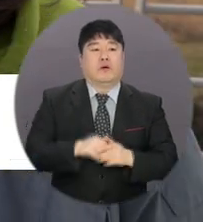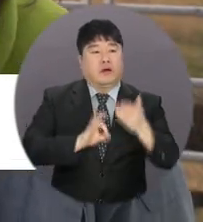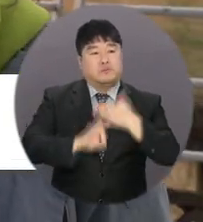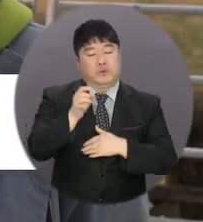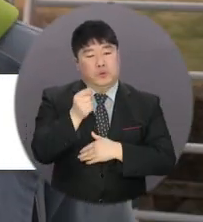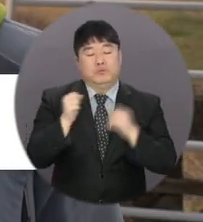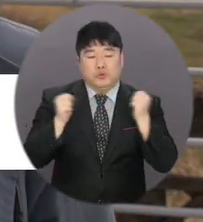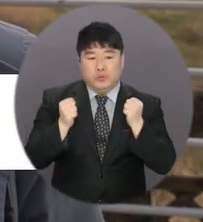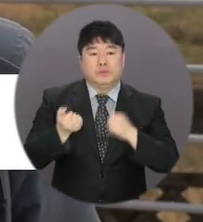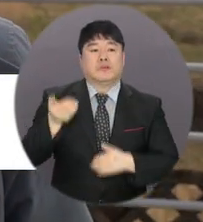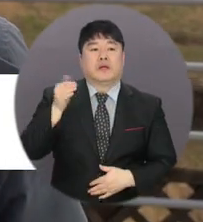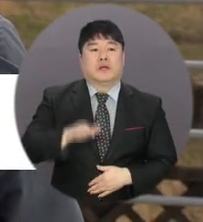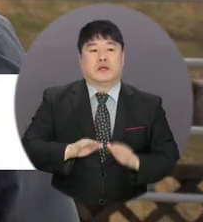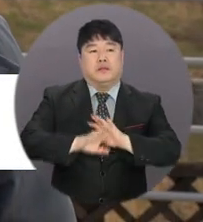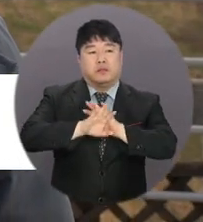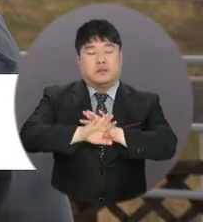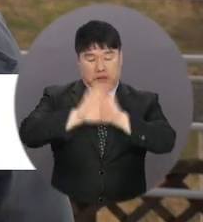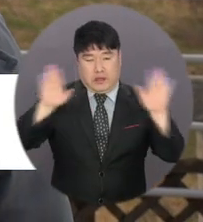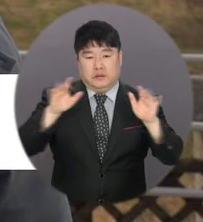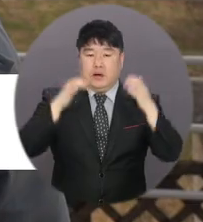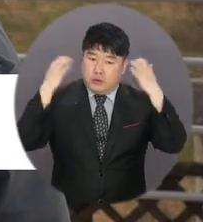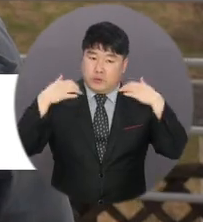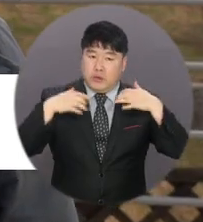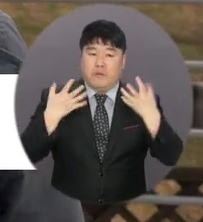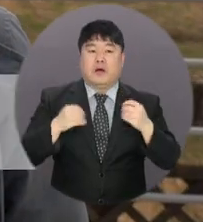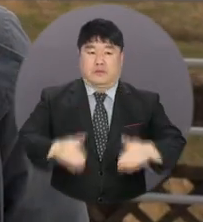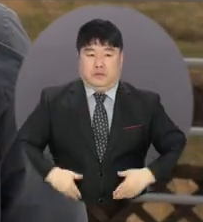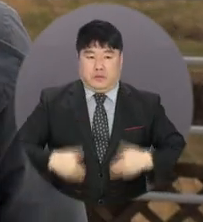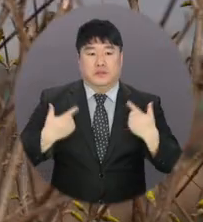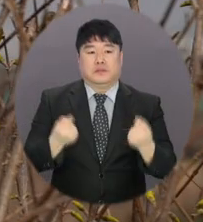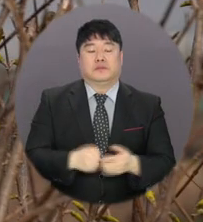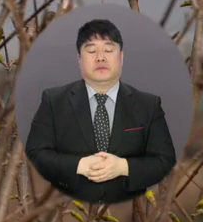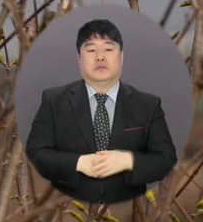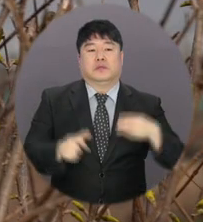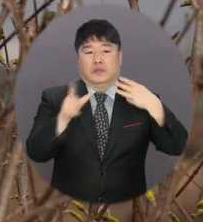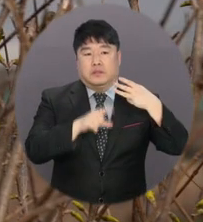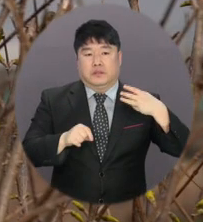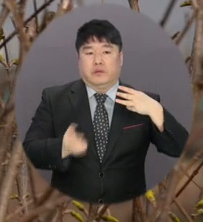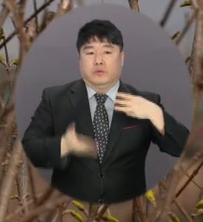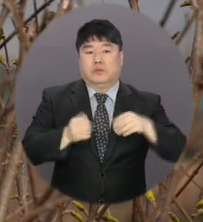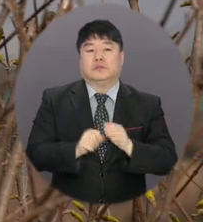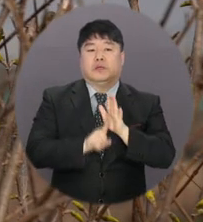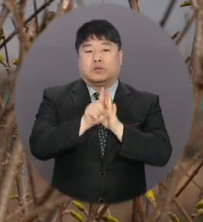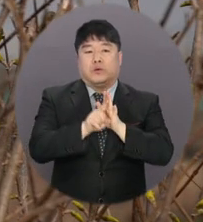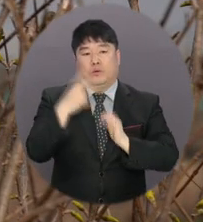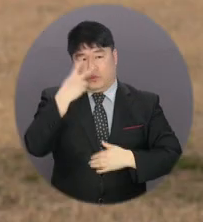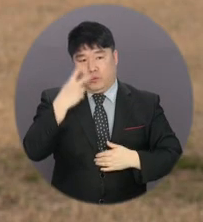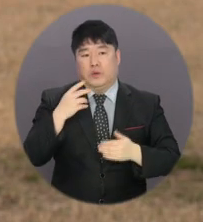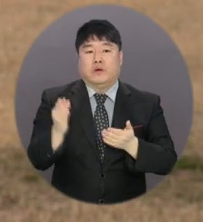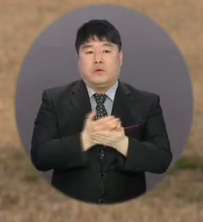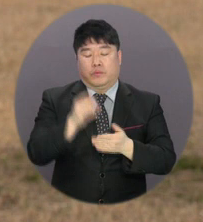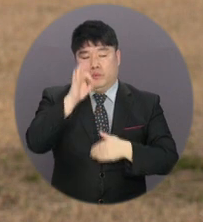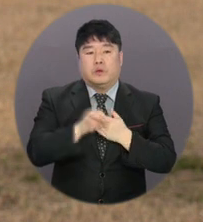뭐 아침에는 좀 춥기는 한데 낮에는 더울 만큼 많이 따뜻해진 것 같아요. 3월 상순 기온 자료를 분석해보면